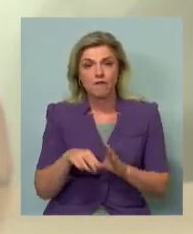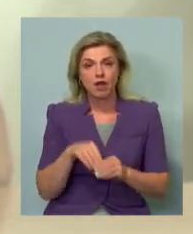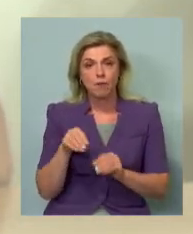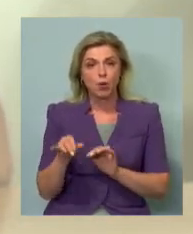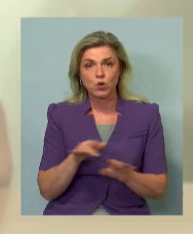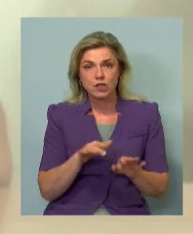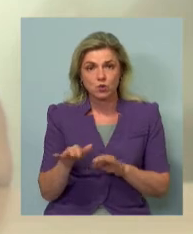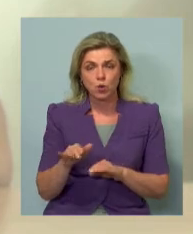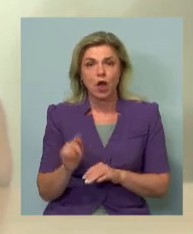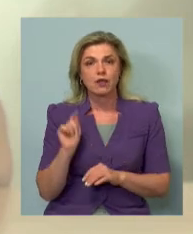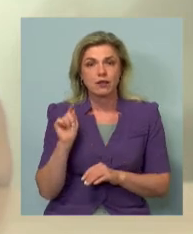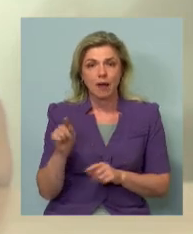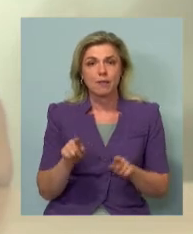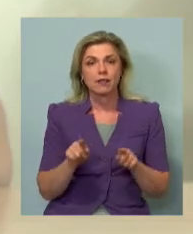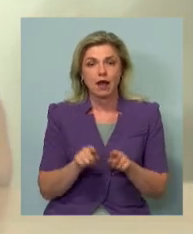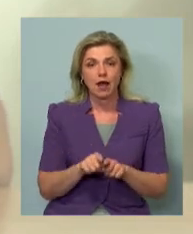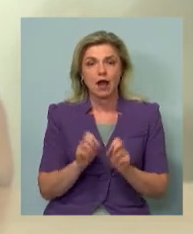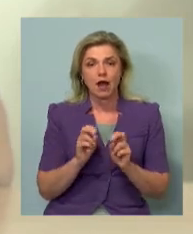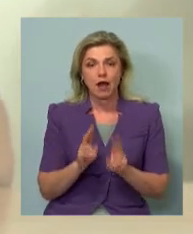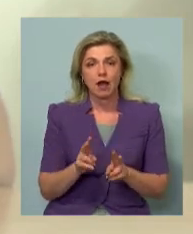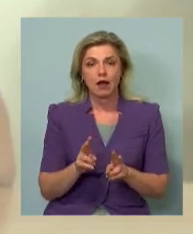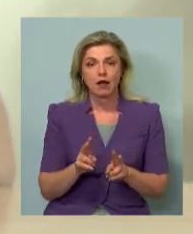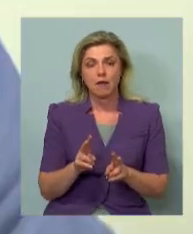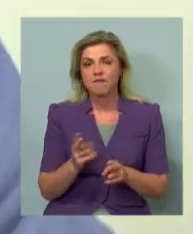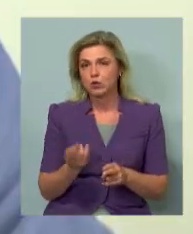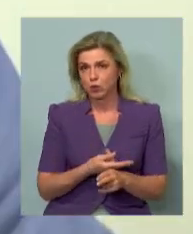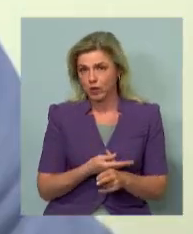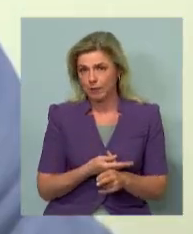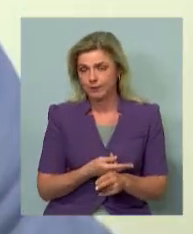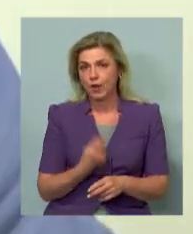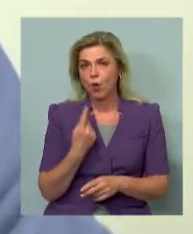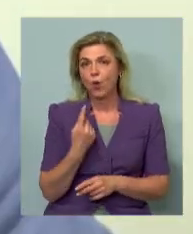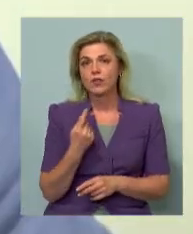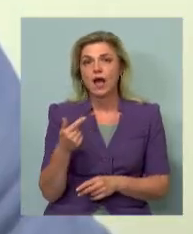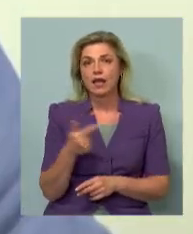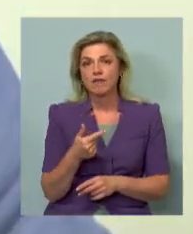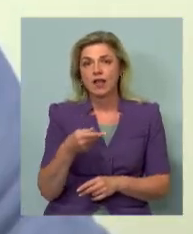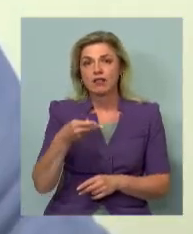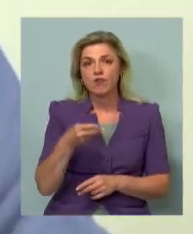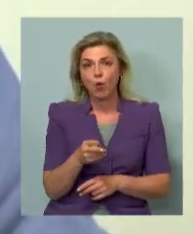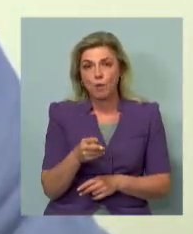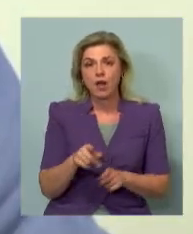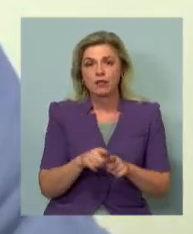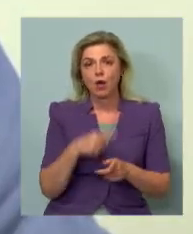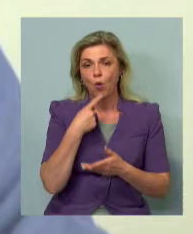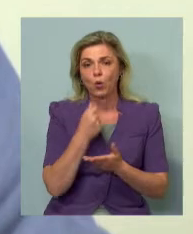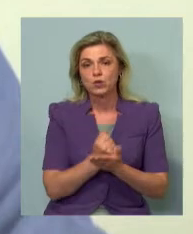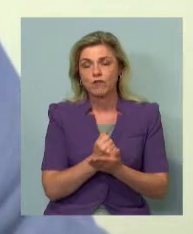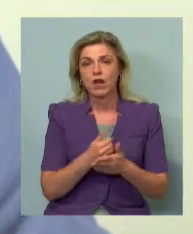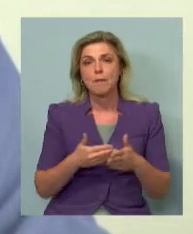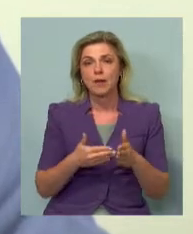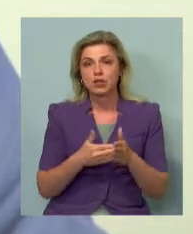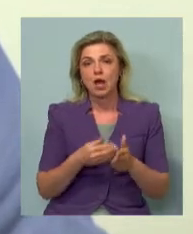кампанія як така в публічній площині була відсутня. 1 гривня і 2 копійки – це є встановлена межа для